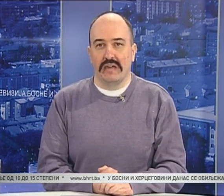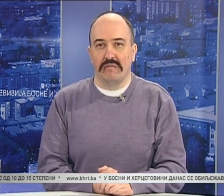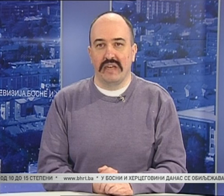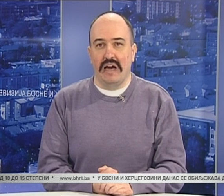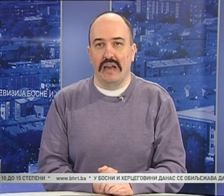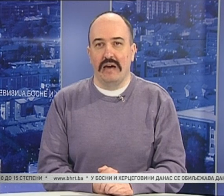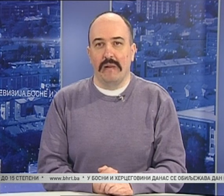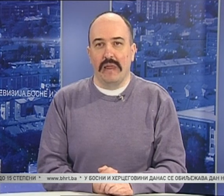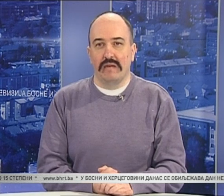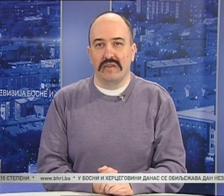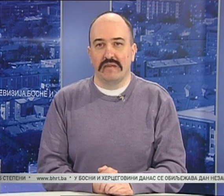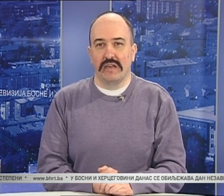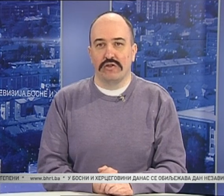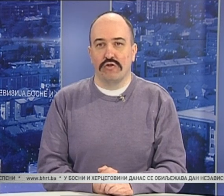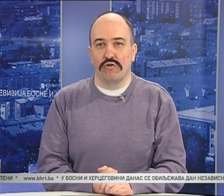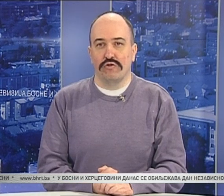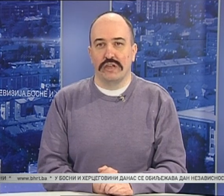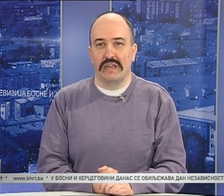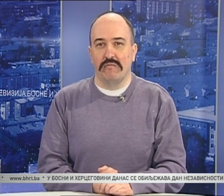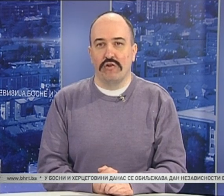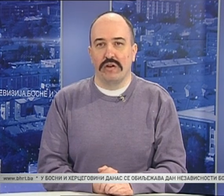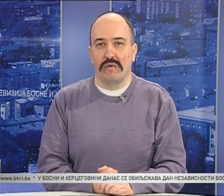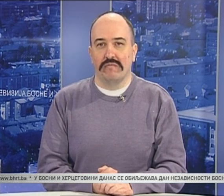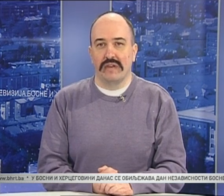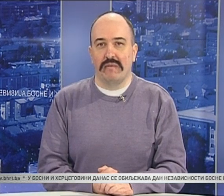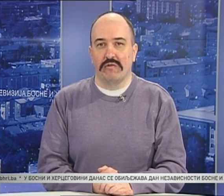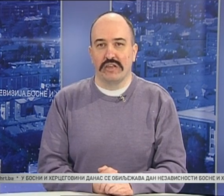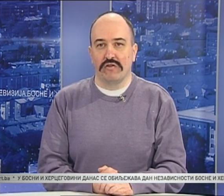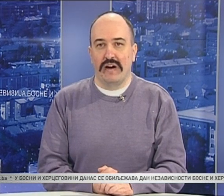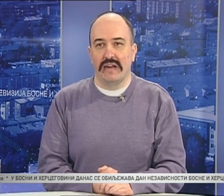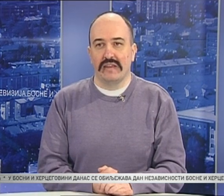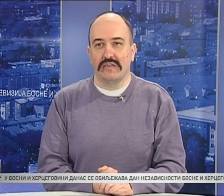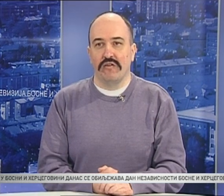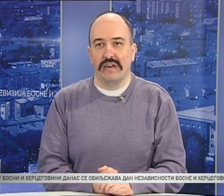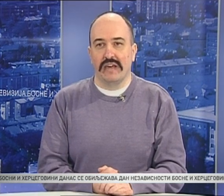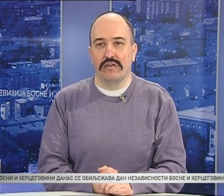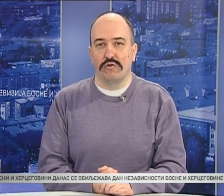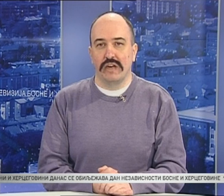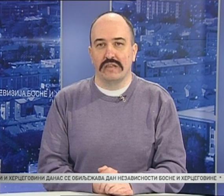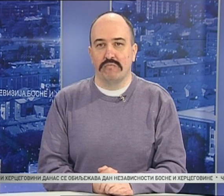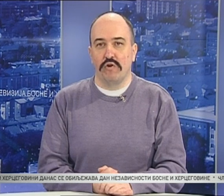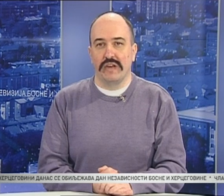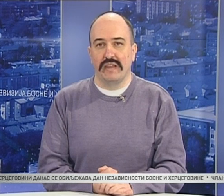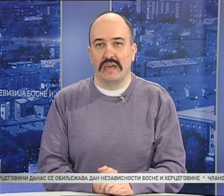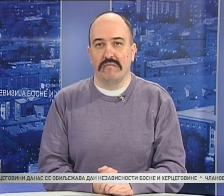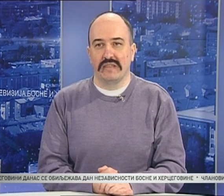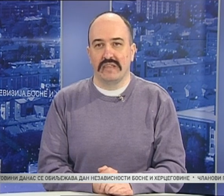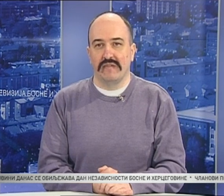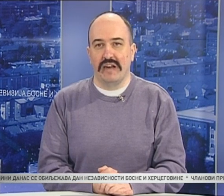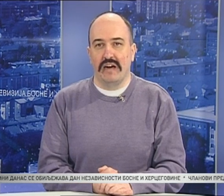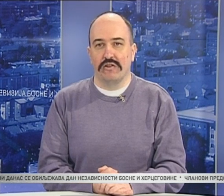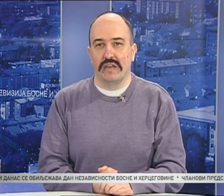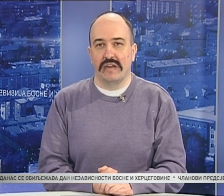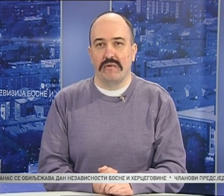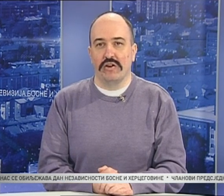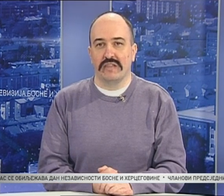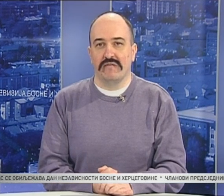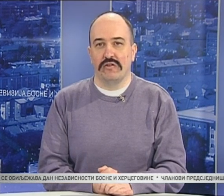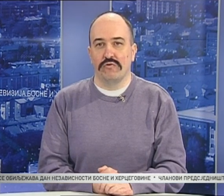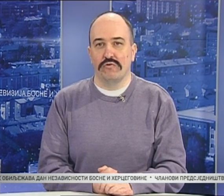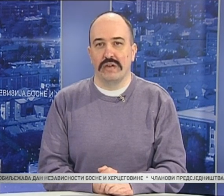nepotizma, kriminala. I mislim da su to ključne teme o kojima trebamo razgovarati, a sve ove neke druge sporne teme za sve narode